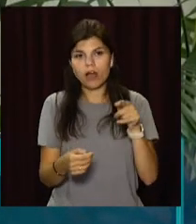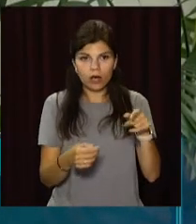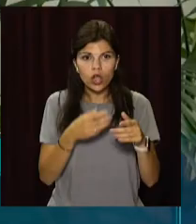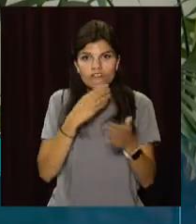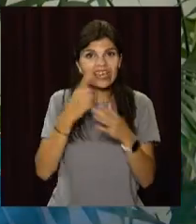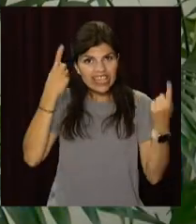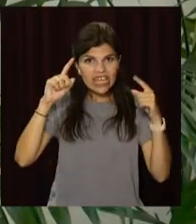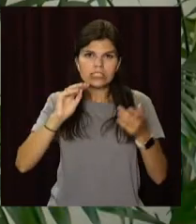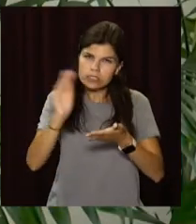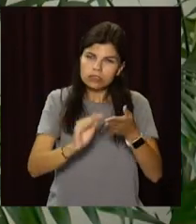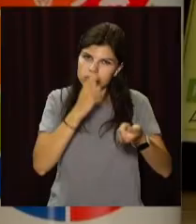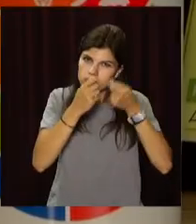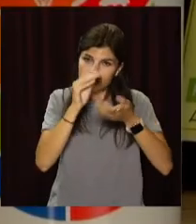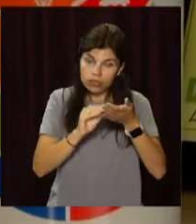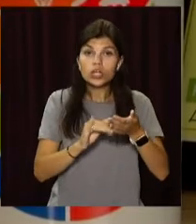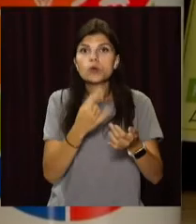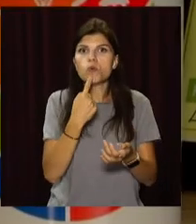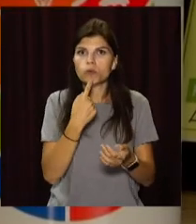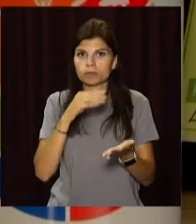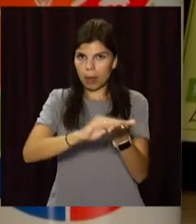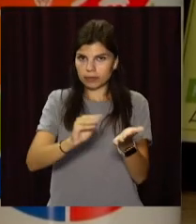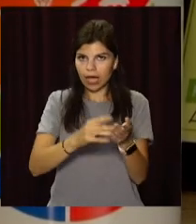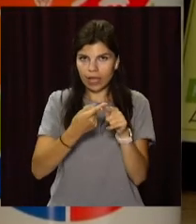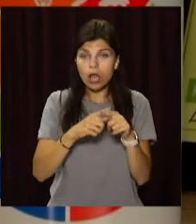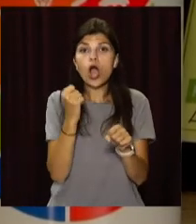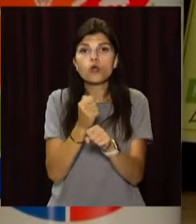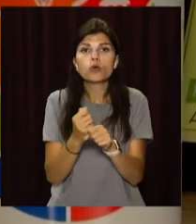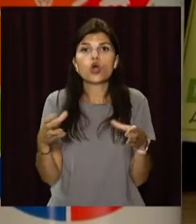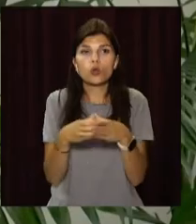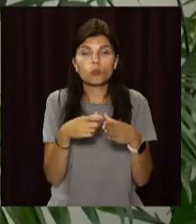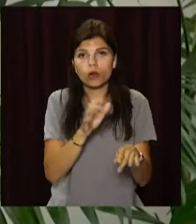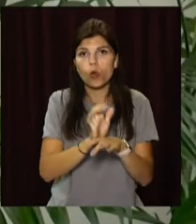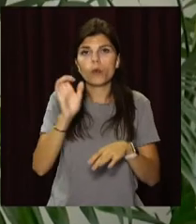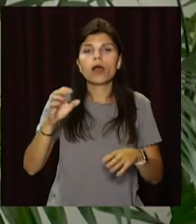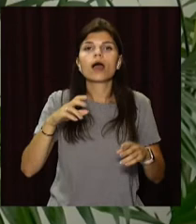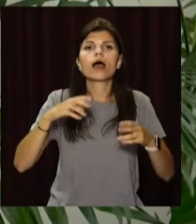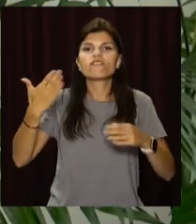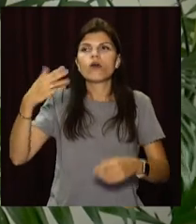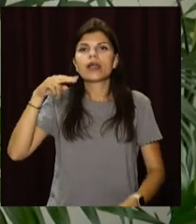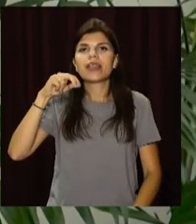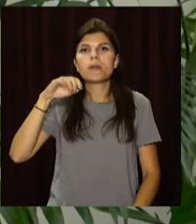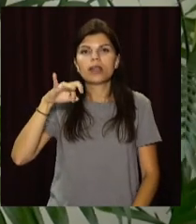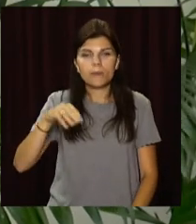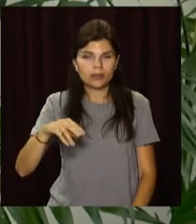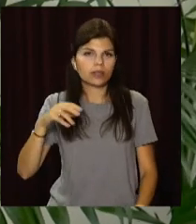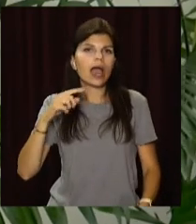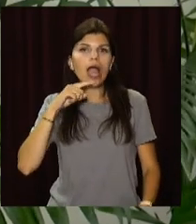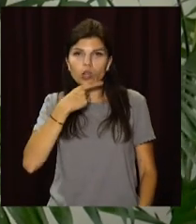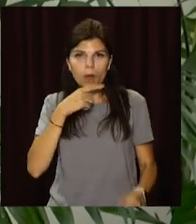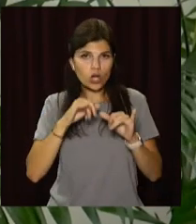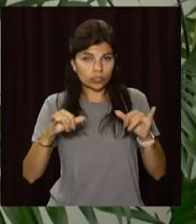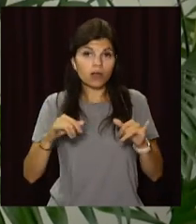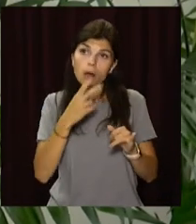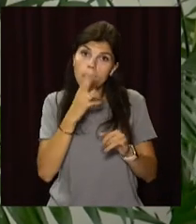свої ідеї і почали писати проєкти. Після чого робоча група направляє на департамент економічного розвитку, і ми вже дивимося, чи всі